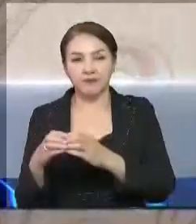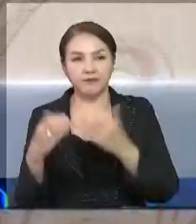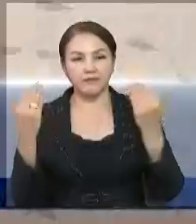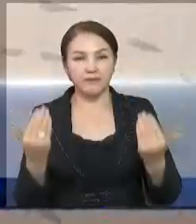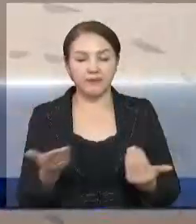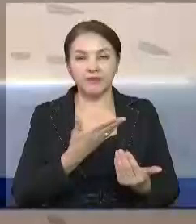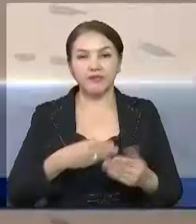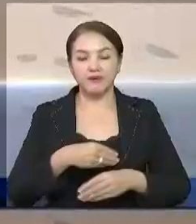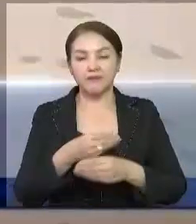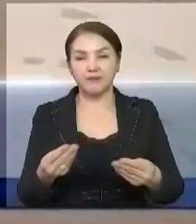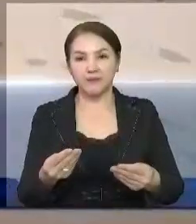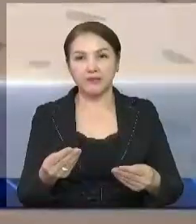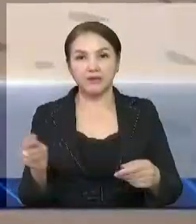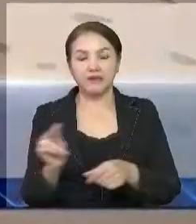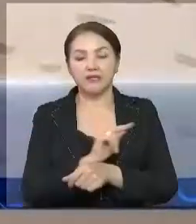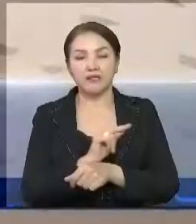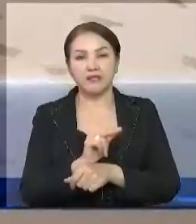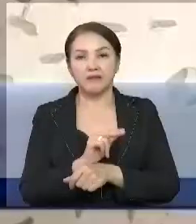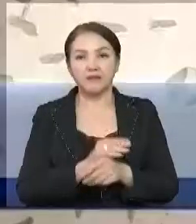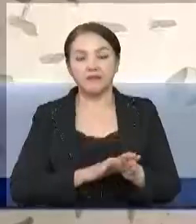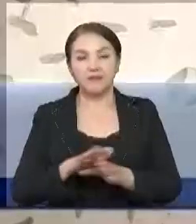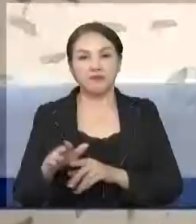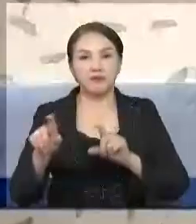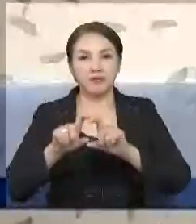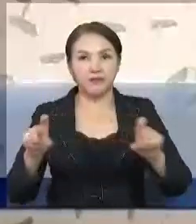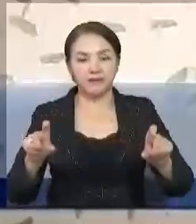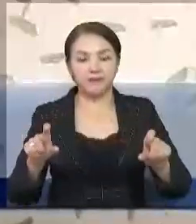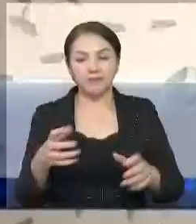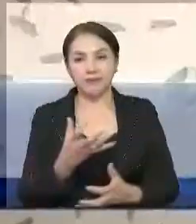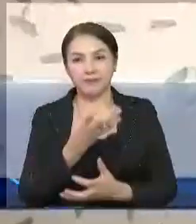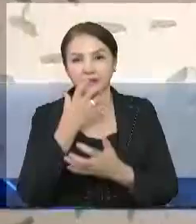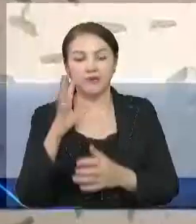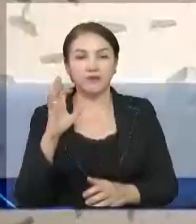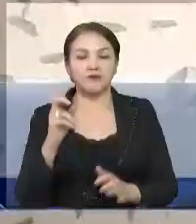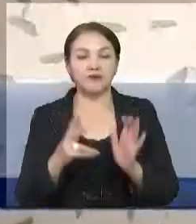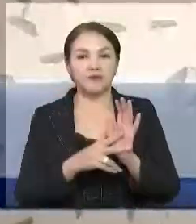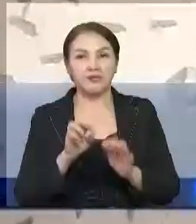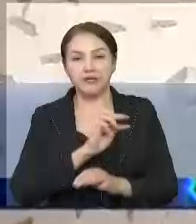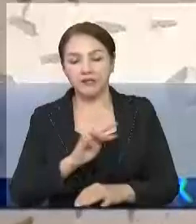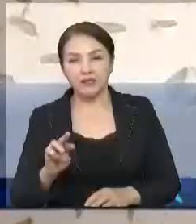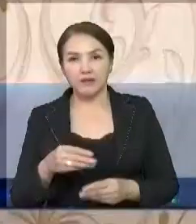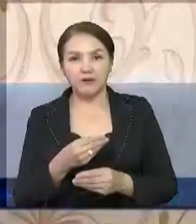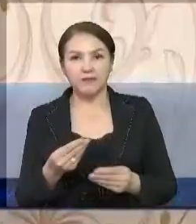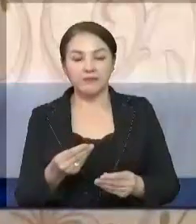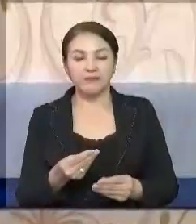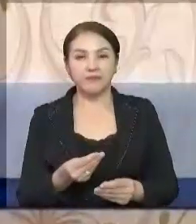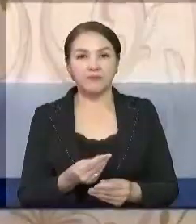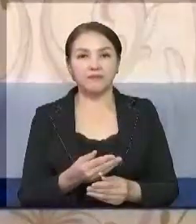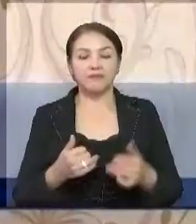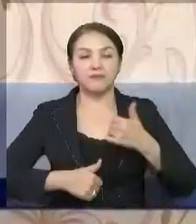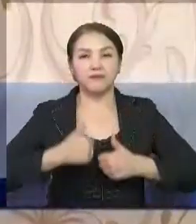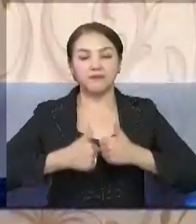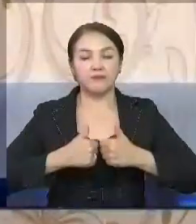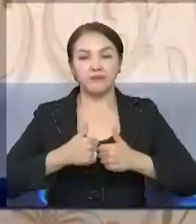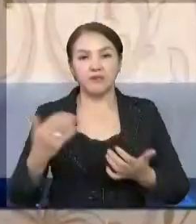нам выделено было на капитальный ремонт полностью здание и теплотрасса 508 миллионов тенге. По конкурсу